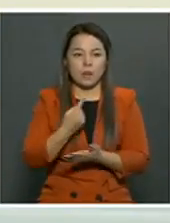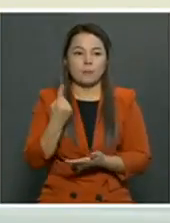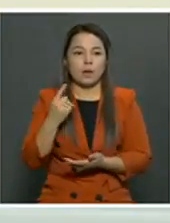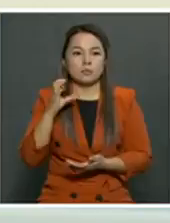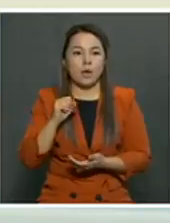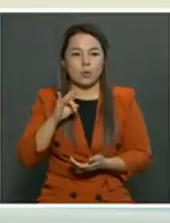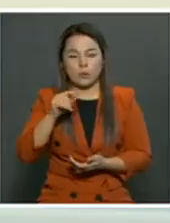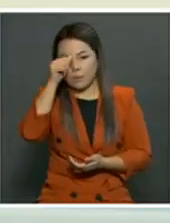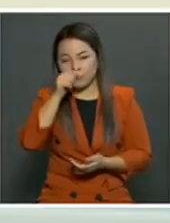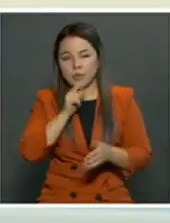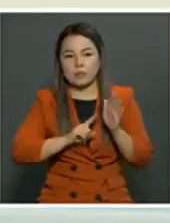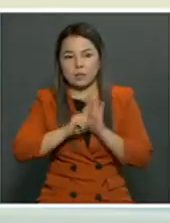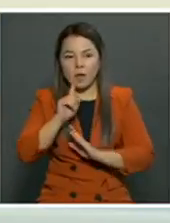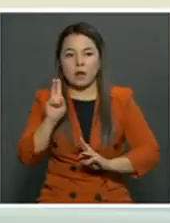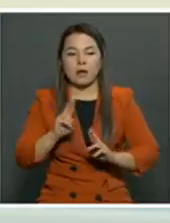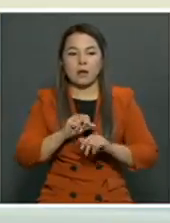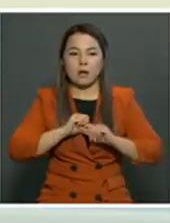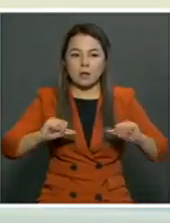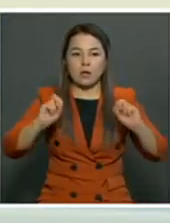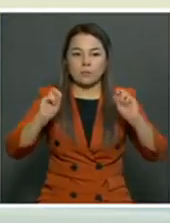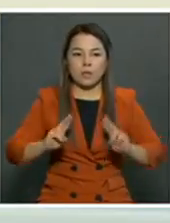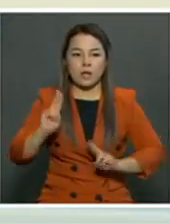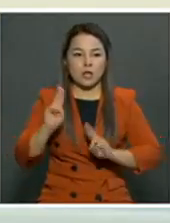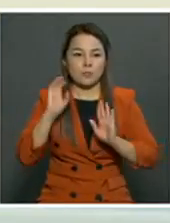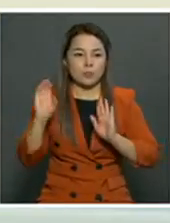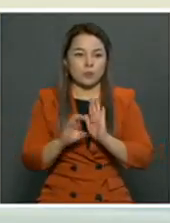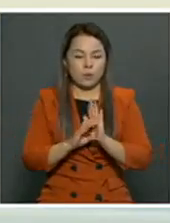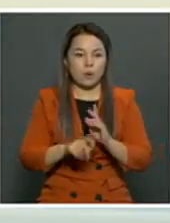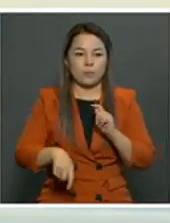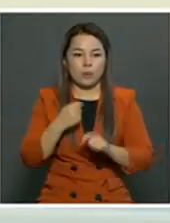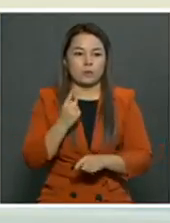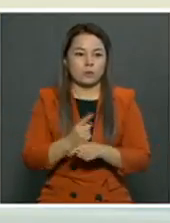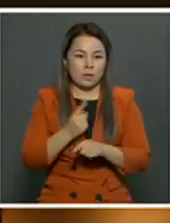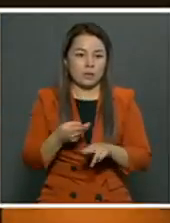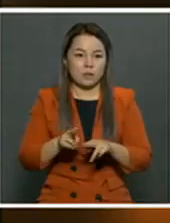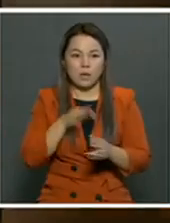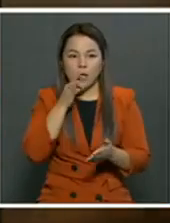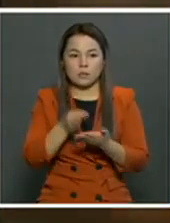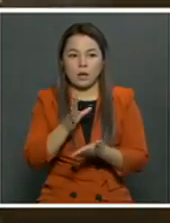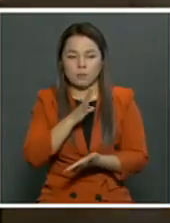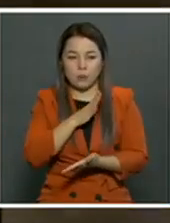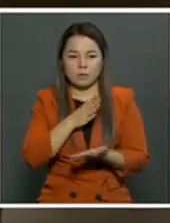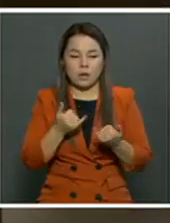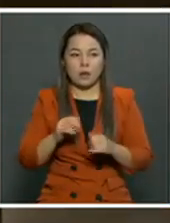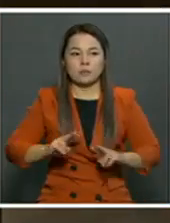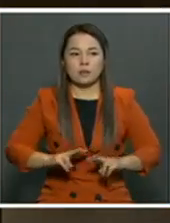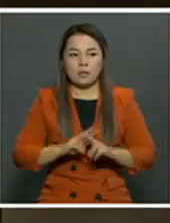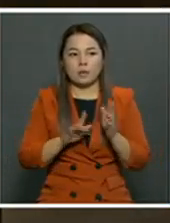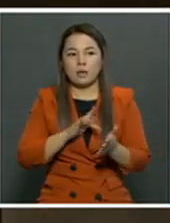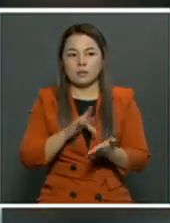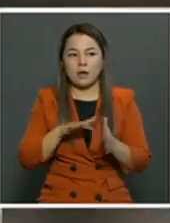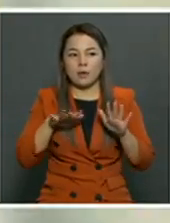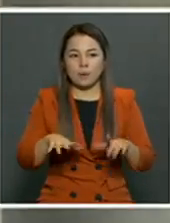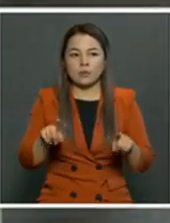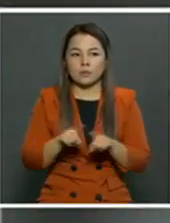басталып карантинлік режим жүретін туралы ескерткен, яғни карантин режимді бұзбауға жаңадай шақырған. Елордалық полиция